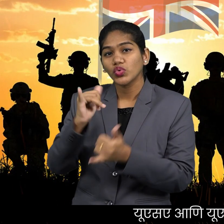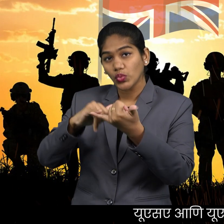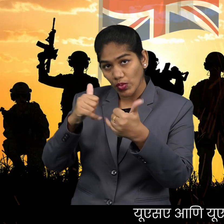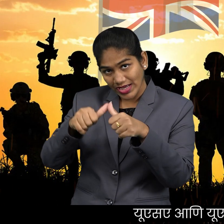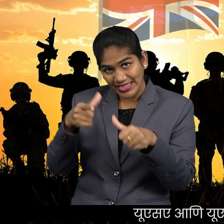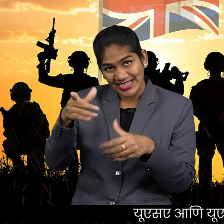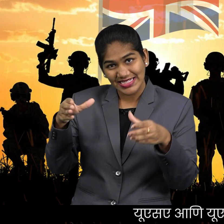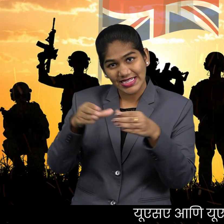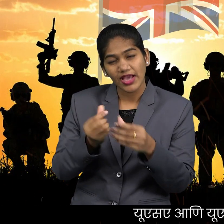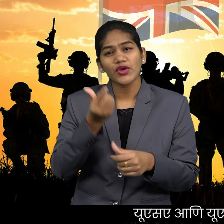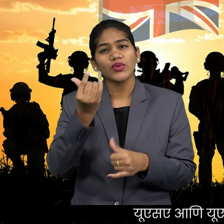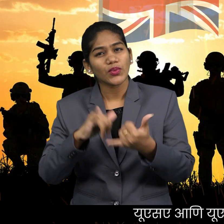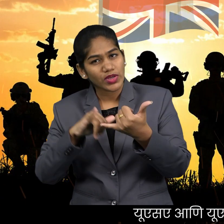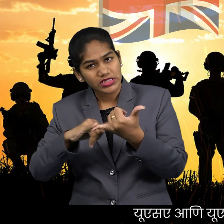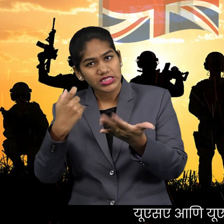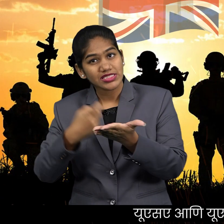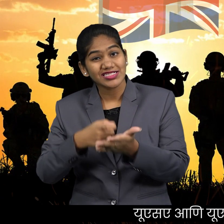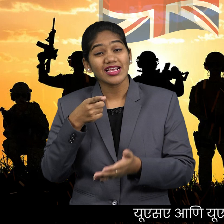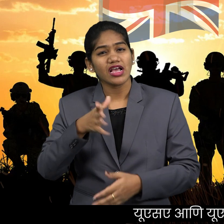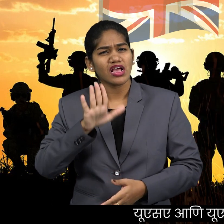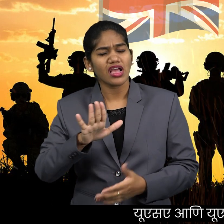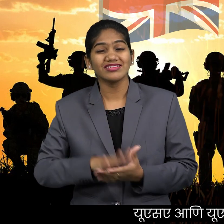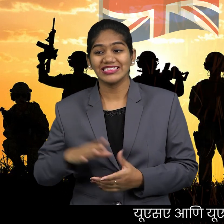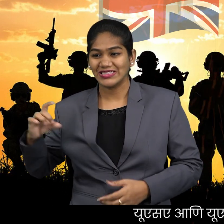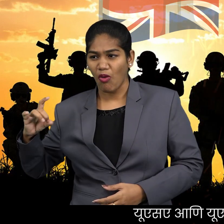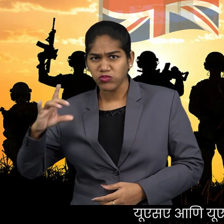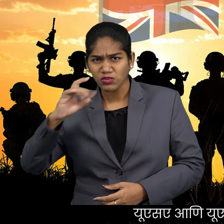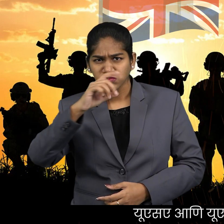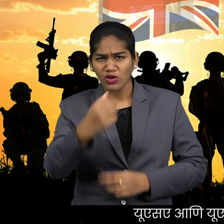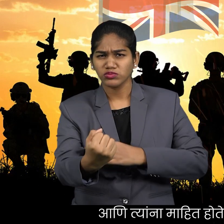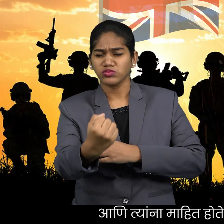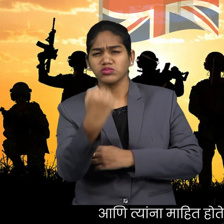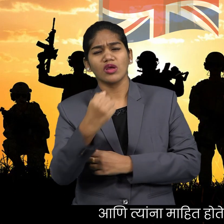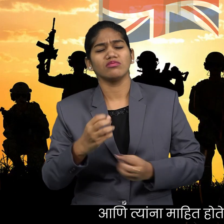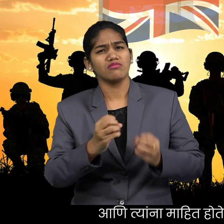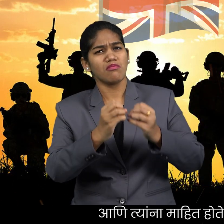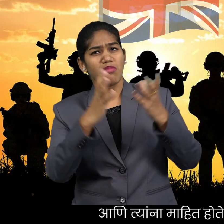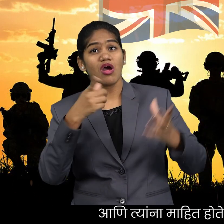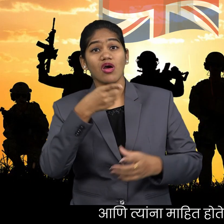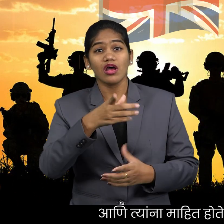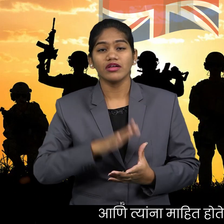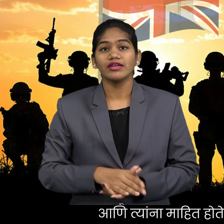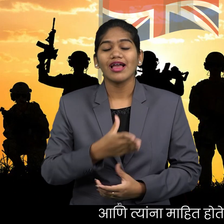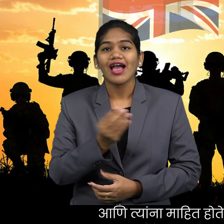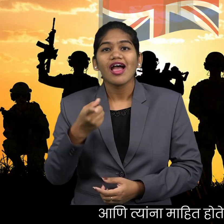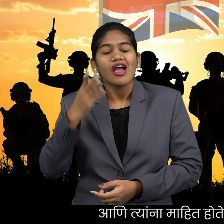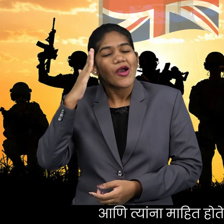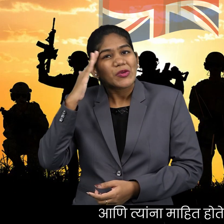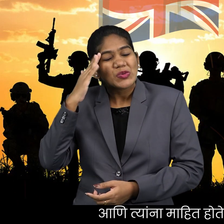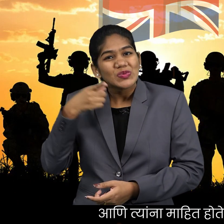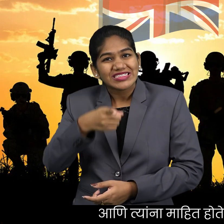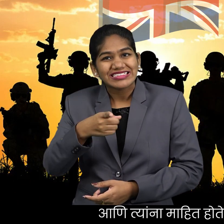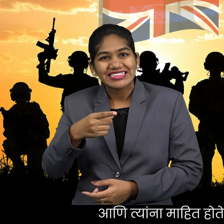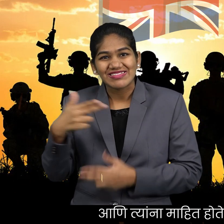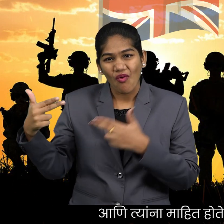USA आणि USSRकडे अण्वस्त्रे होती आणि त्यांना माहीत होते की आण्विक युद्ध